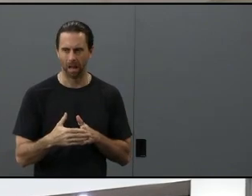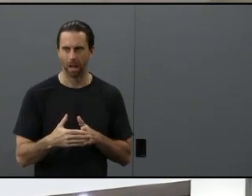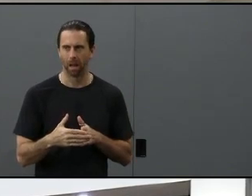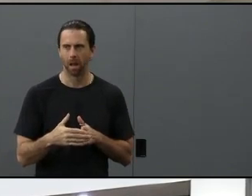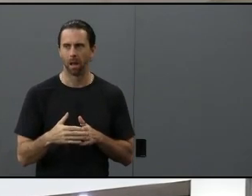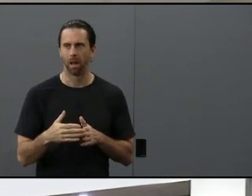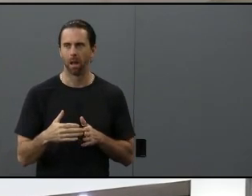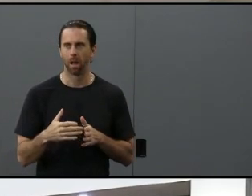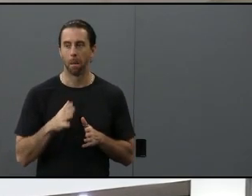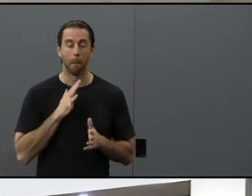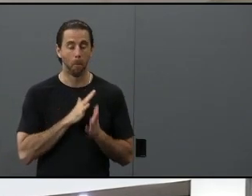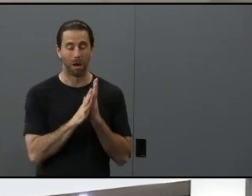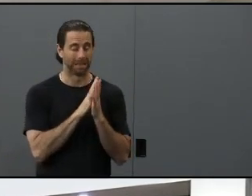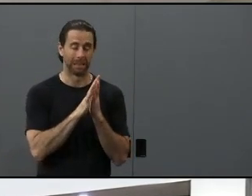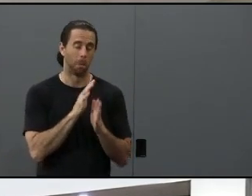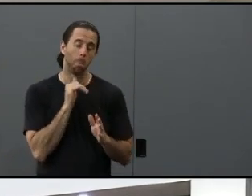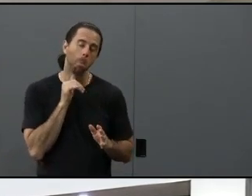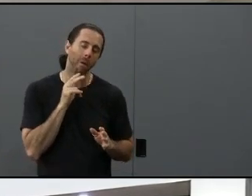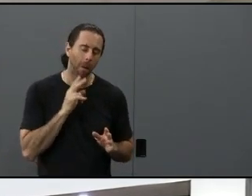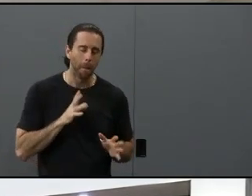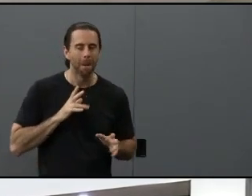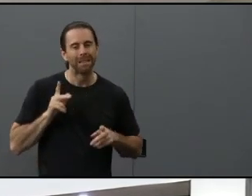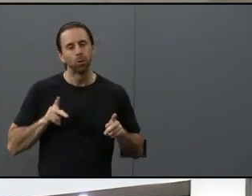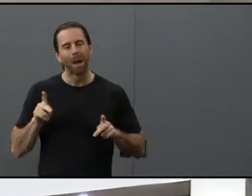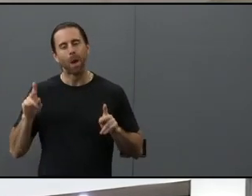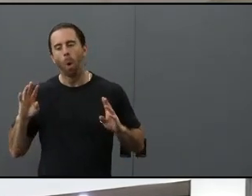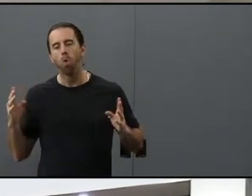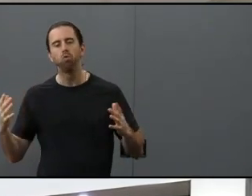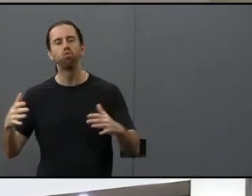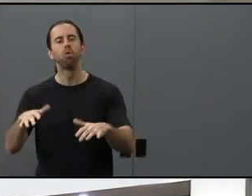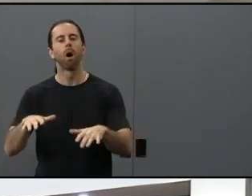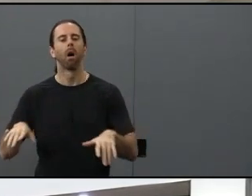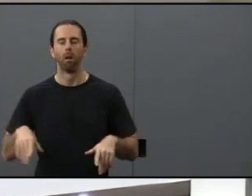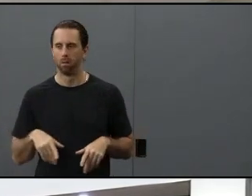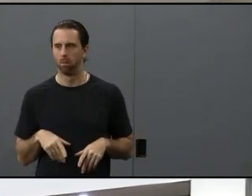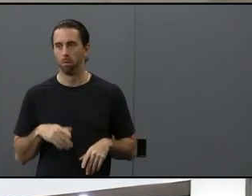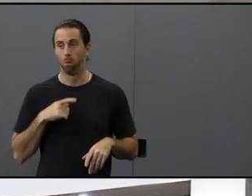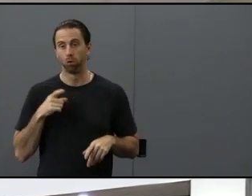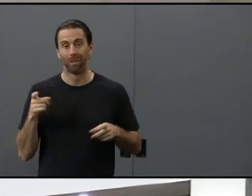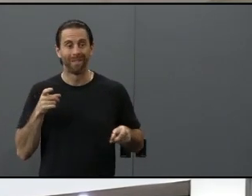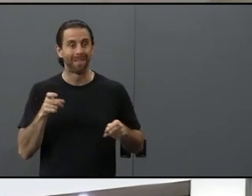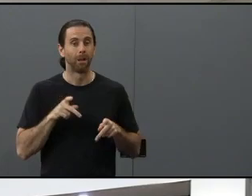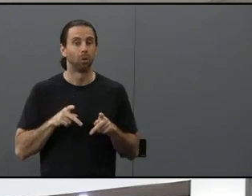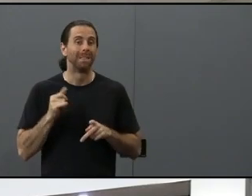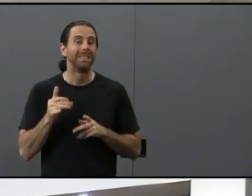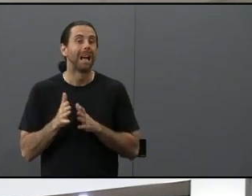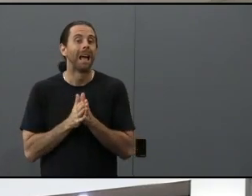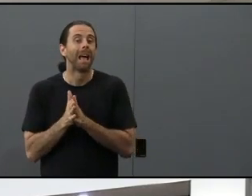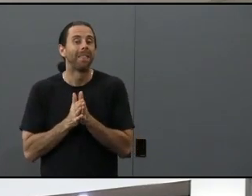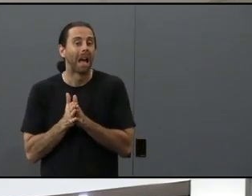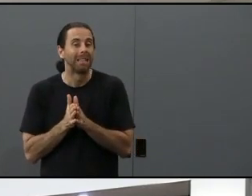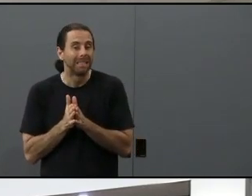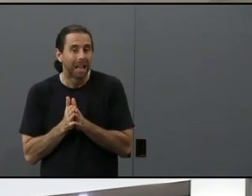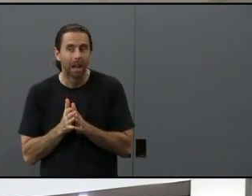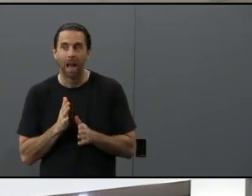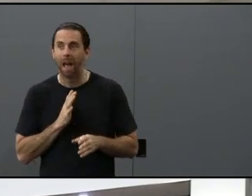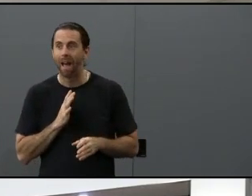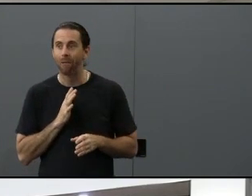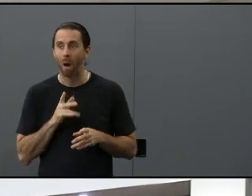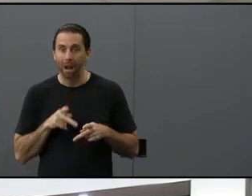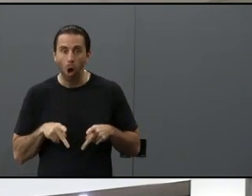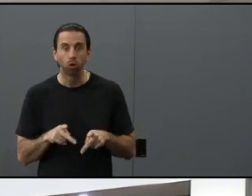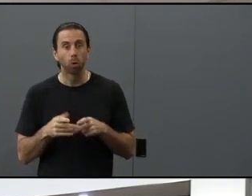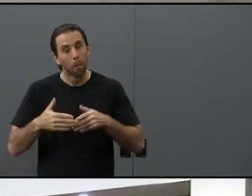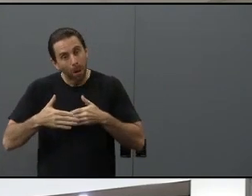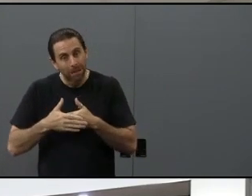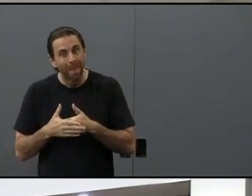passant c'est vraiment les citoyens autour qui sont donc là j'invite les citoyens qui seraient intéressés à avoir un Kios de